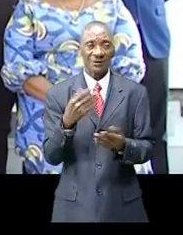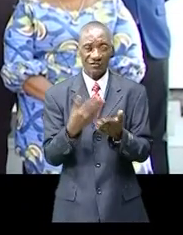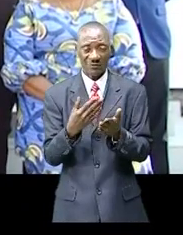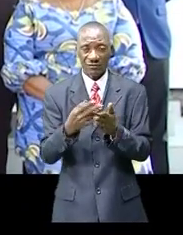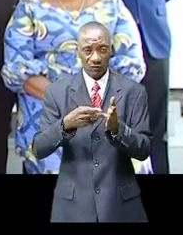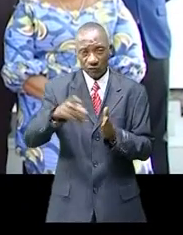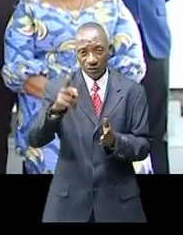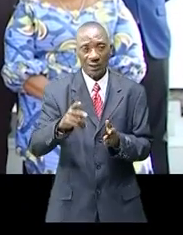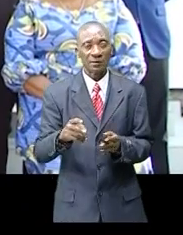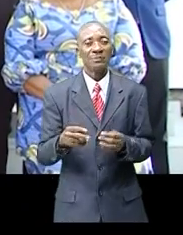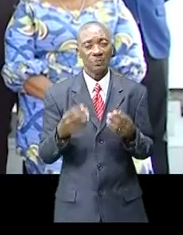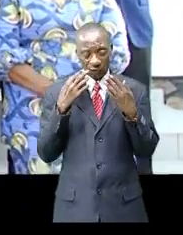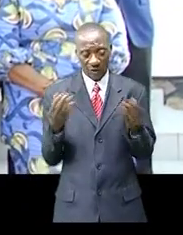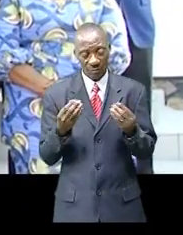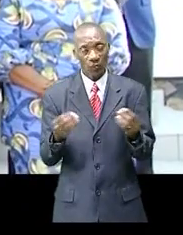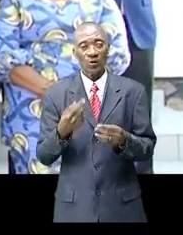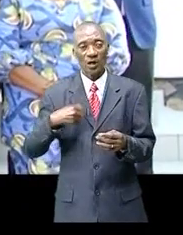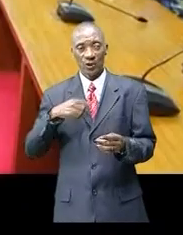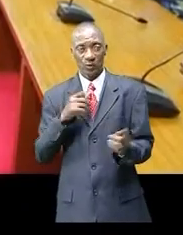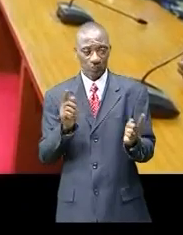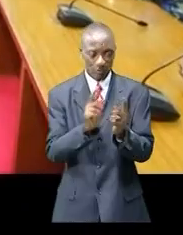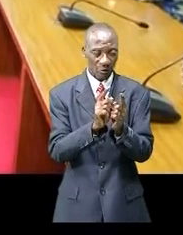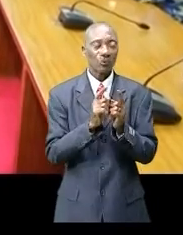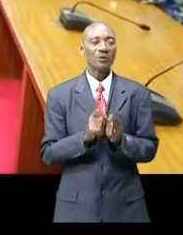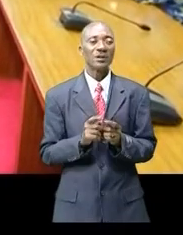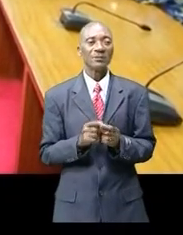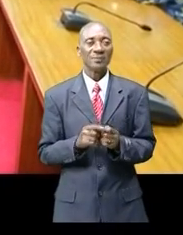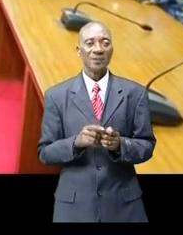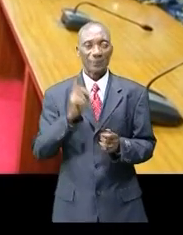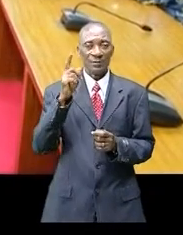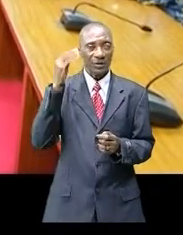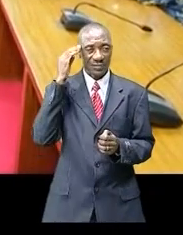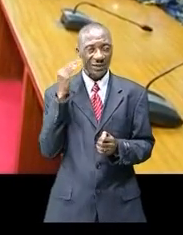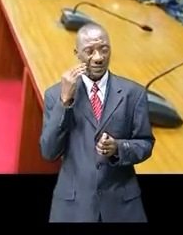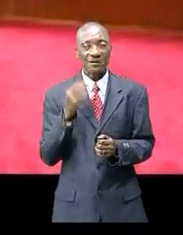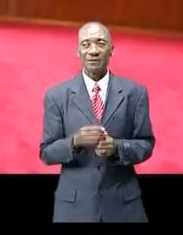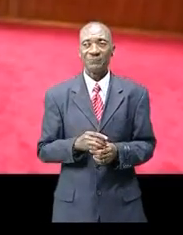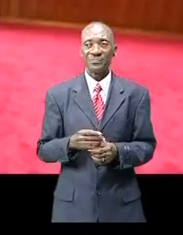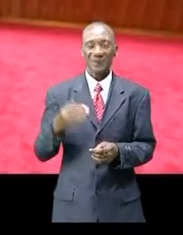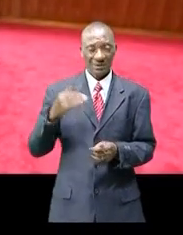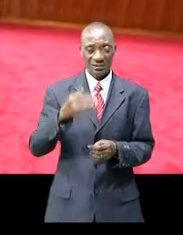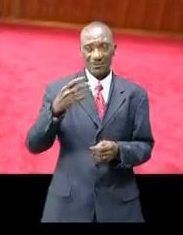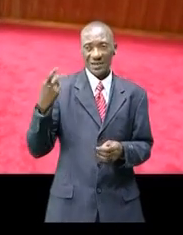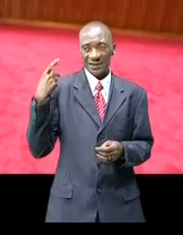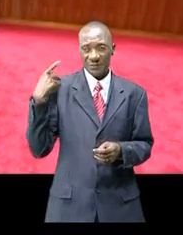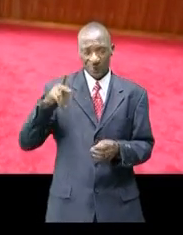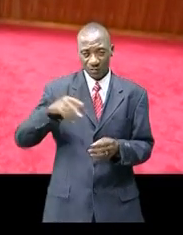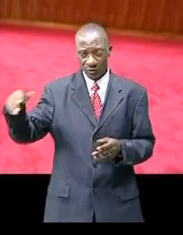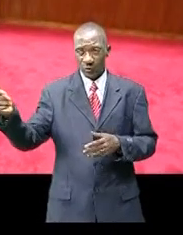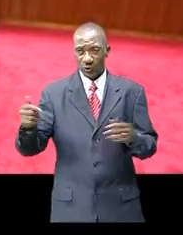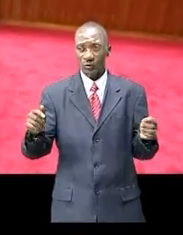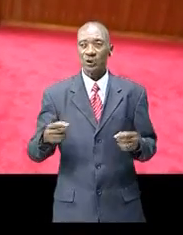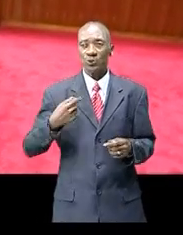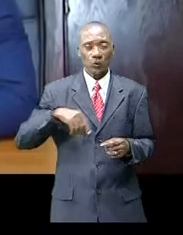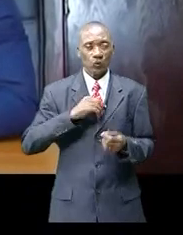paiements. C'est pourquoi nous sommes venus les voir. Il nous a reçus en père de famille devant les députés, les élus du peuple. Et nous lui avons posé tous